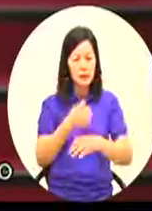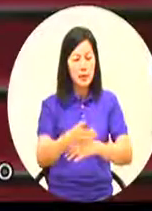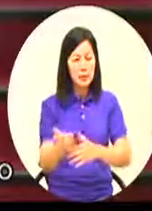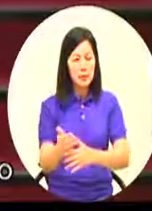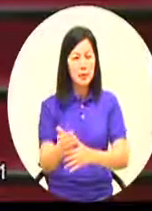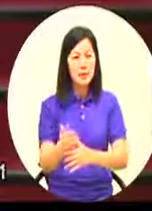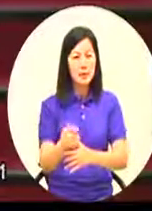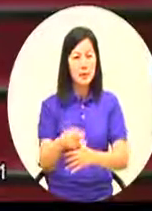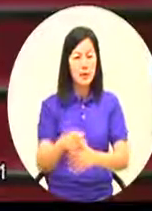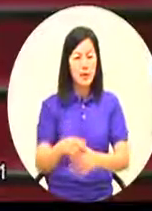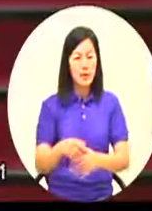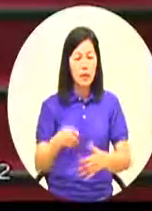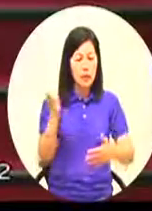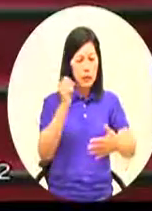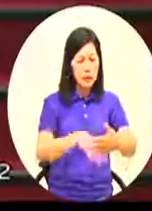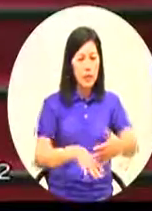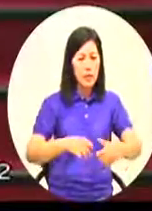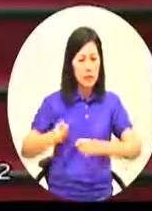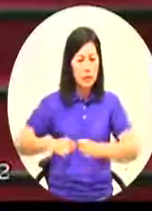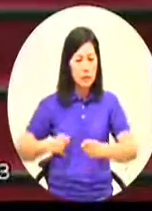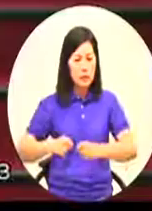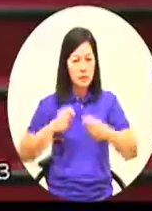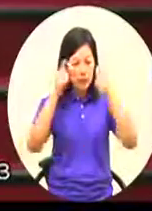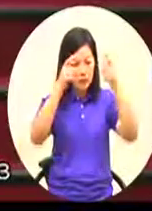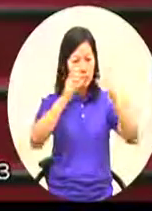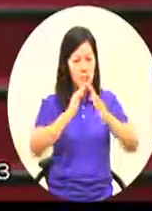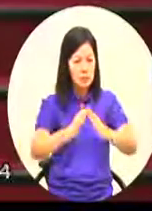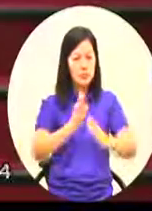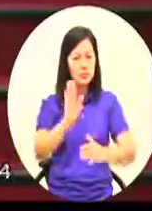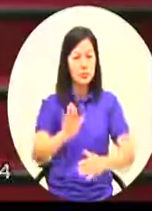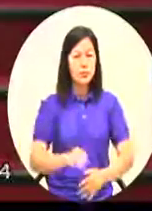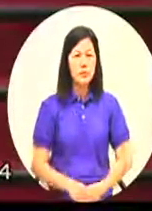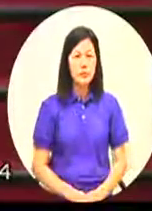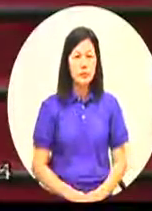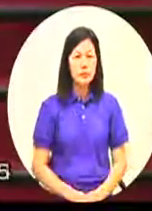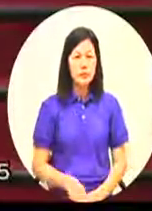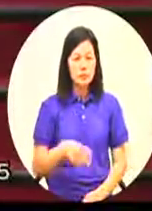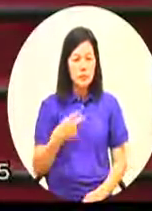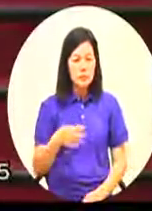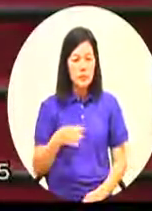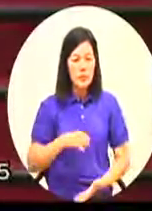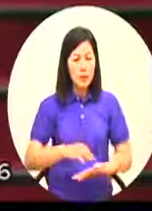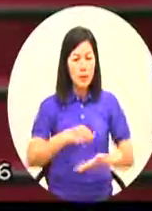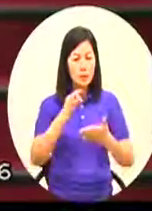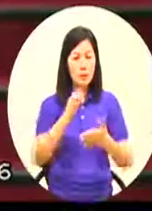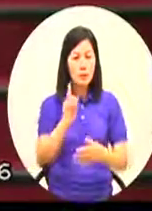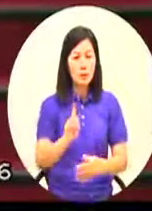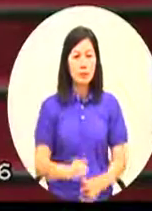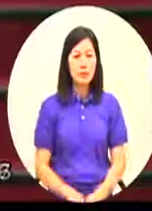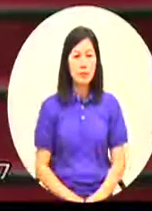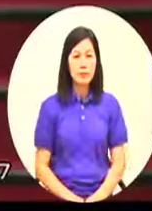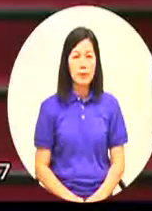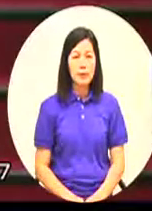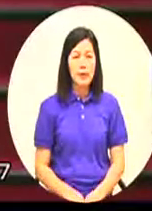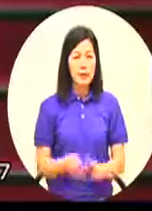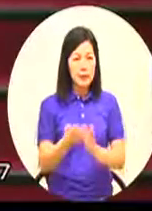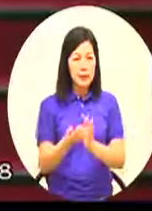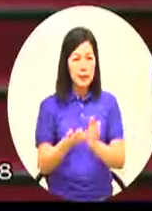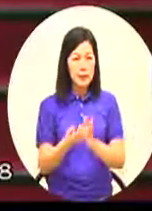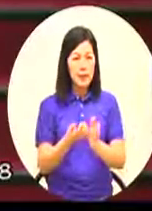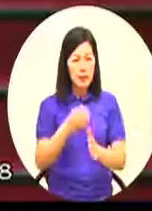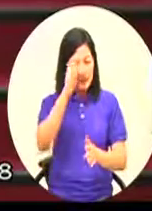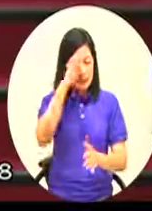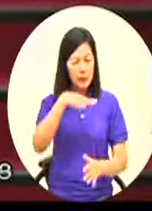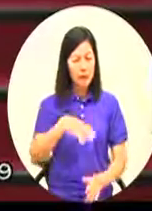们整个高雄市的规划里面哦。但是我这边可能要提到一点了哈，因为刚才看